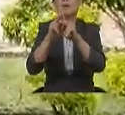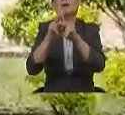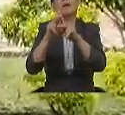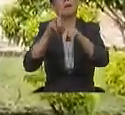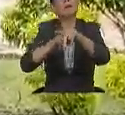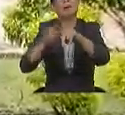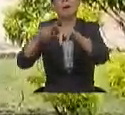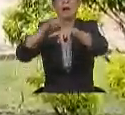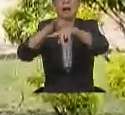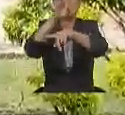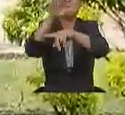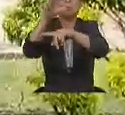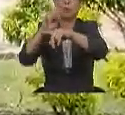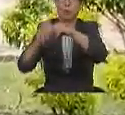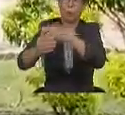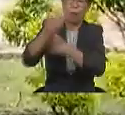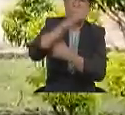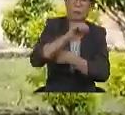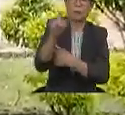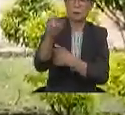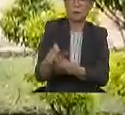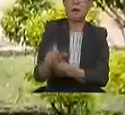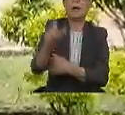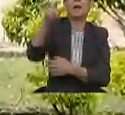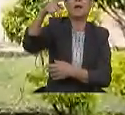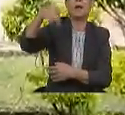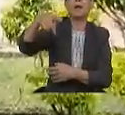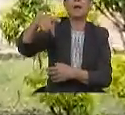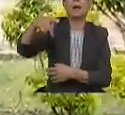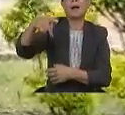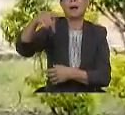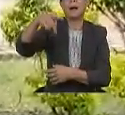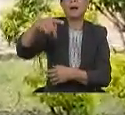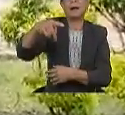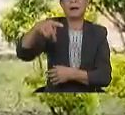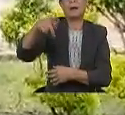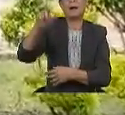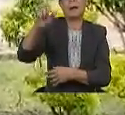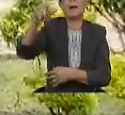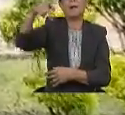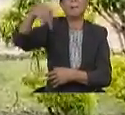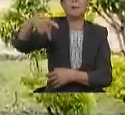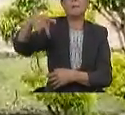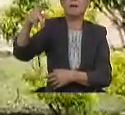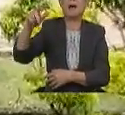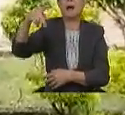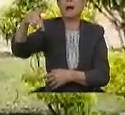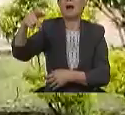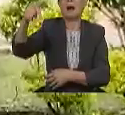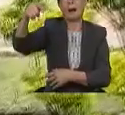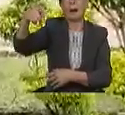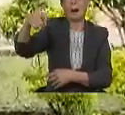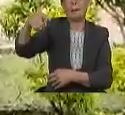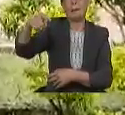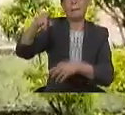kira-kira 8-30 pagi dan calon pasti amanah negara calon amanah Muhammad Fadillah Safari kira-kira